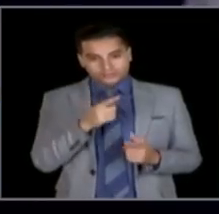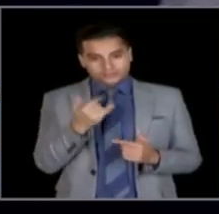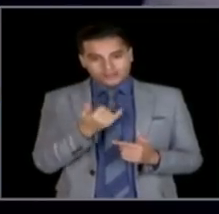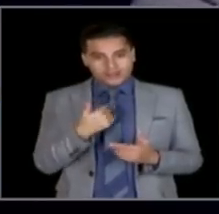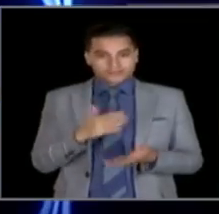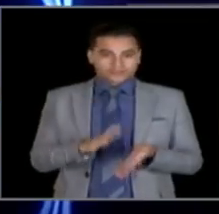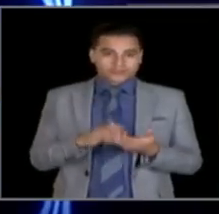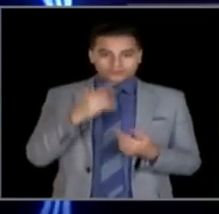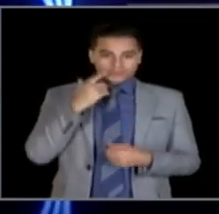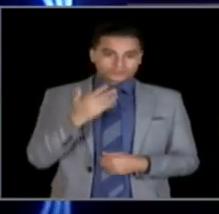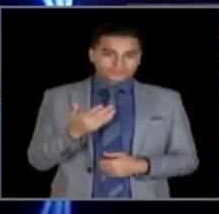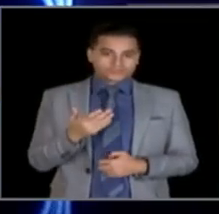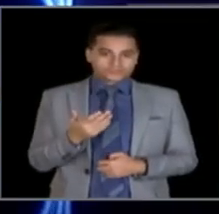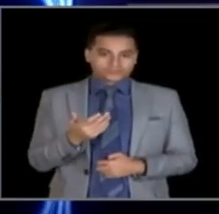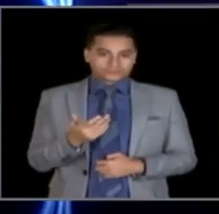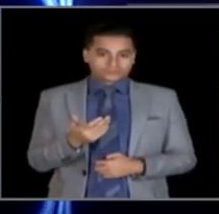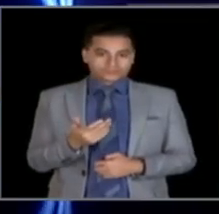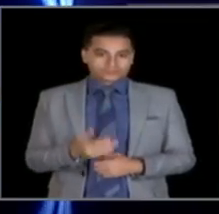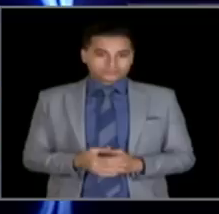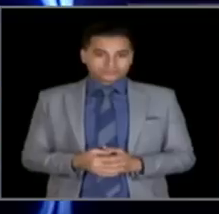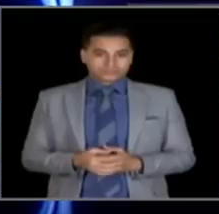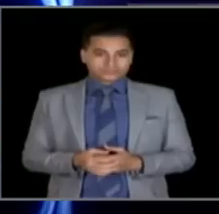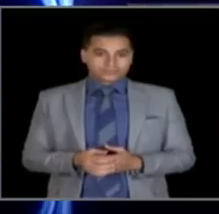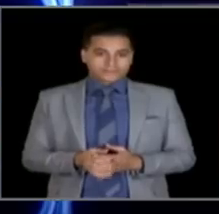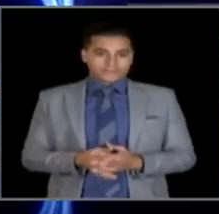سهلت المأمورية. مين بقى؟